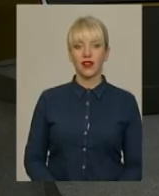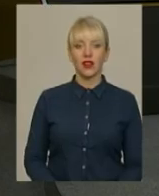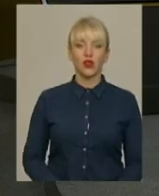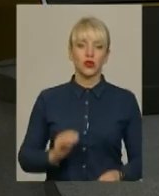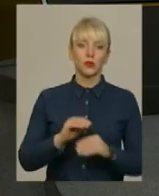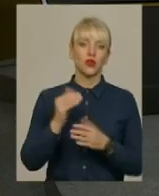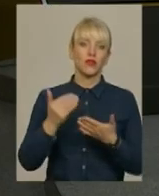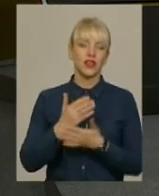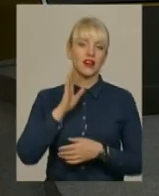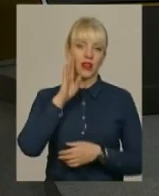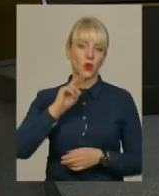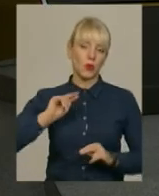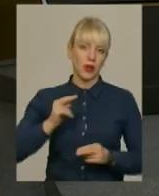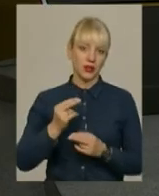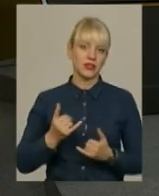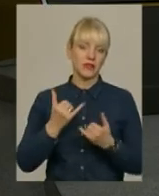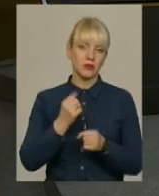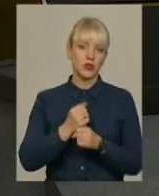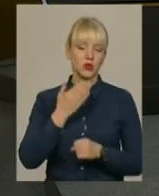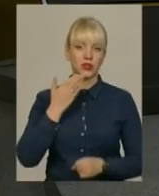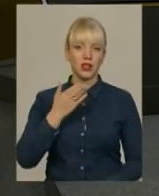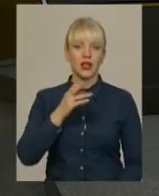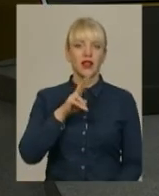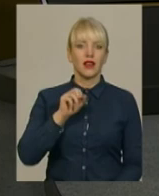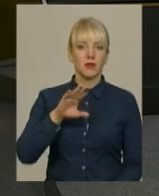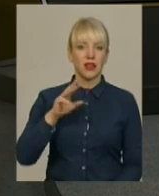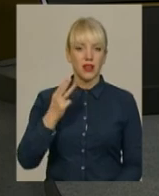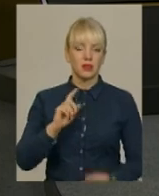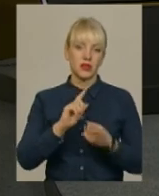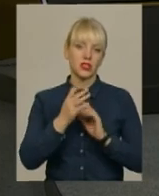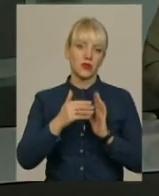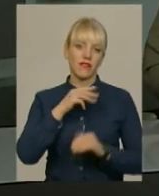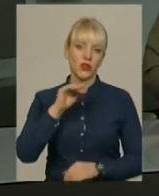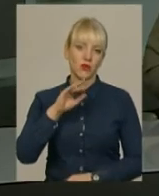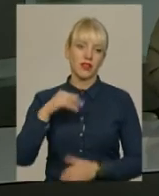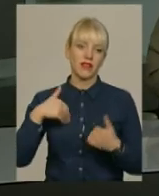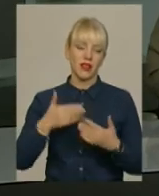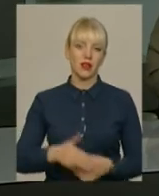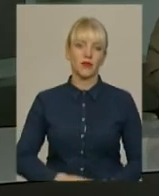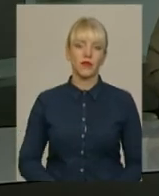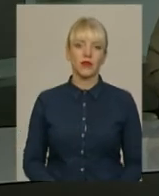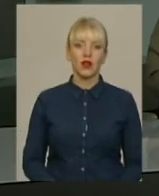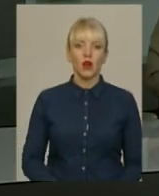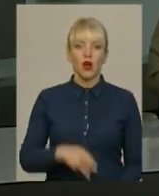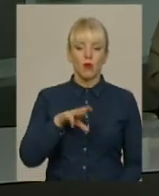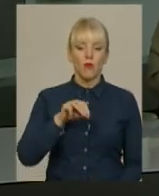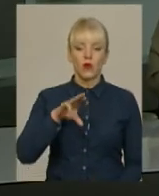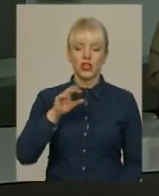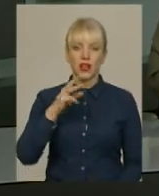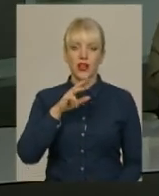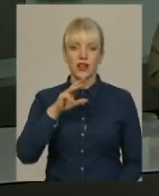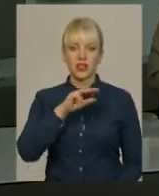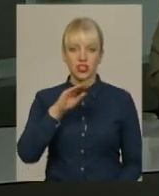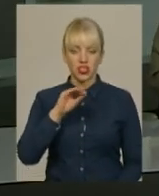Додамо новин до ранку п'ятниці. У студії Олена Кивіняш і Оксана Фіновська. Вітаємо! У мажоретспорті цього року